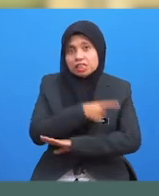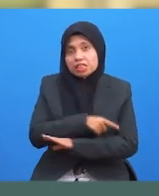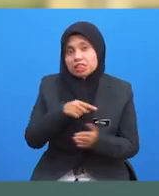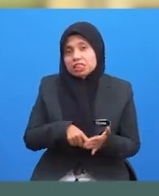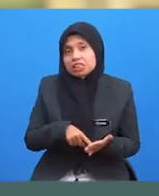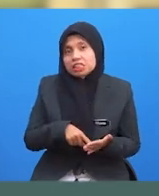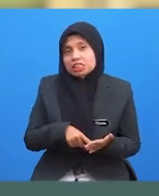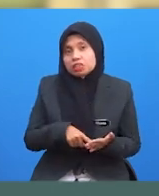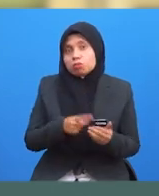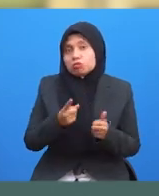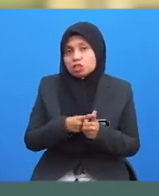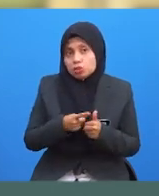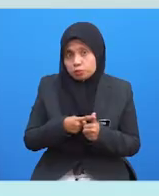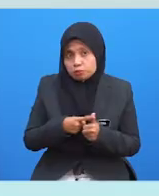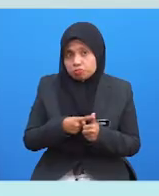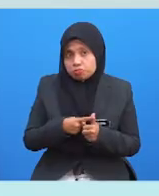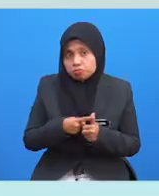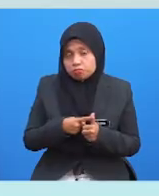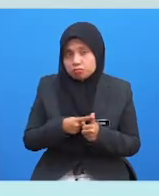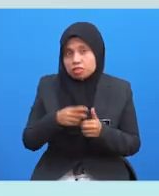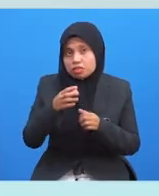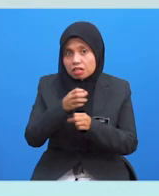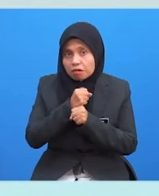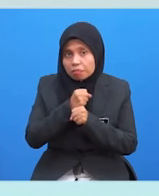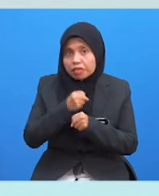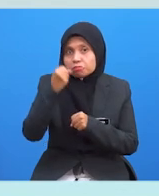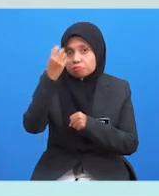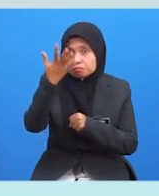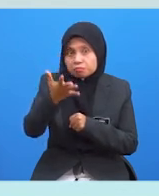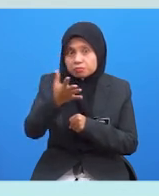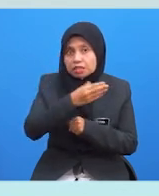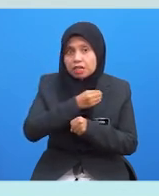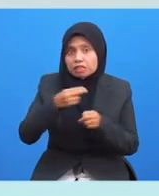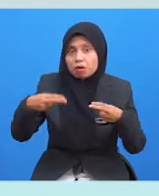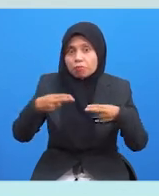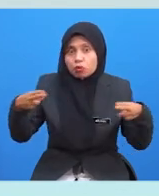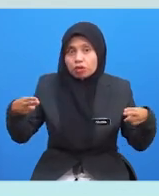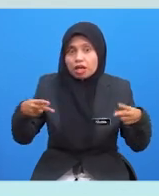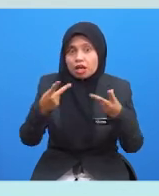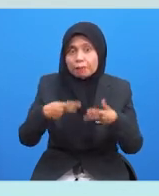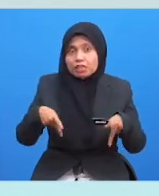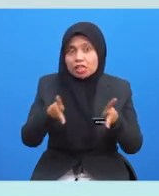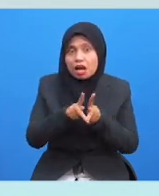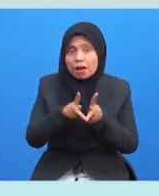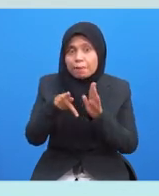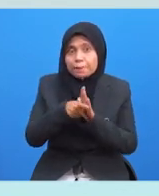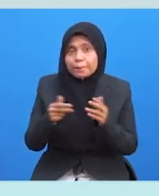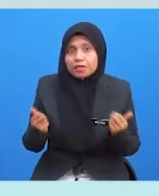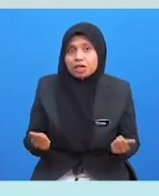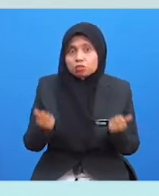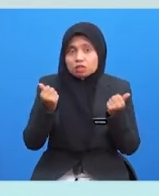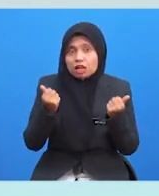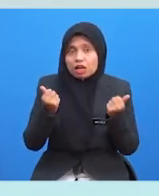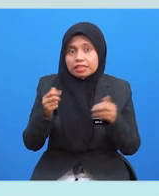hari ini, iaitu dapat menyatakan dan menghuraikan